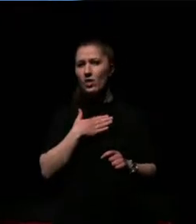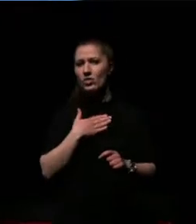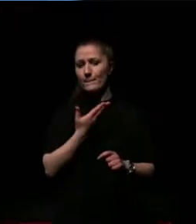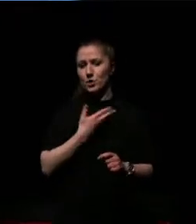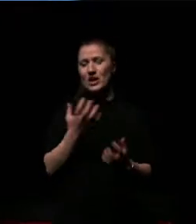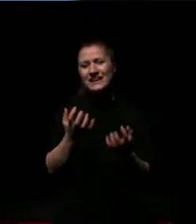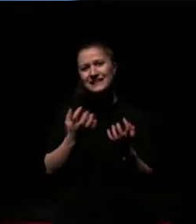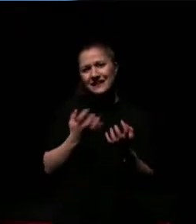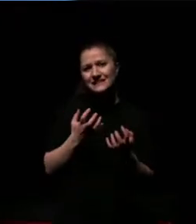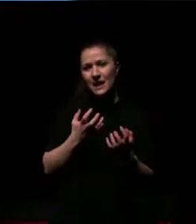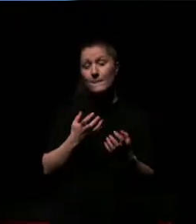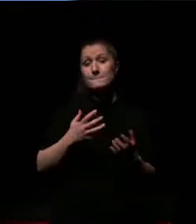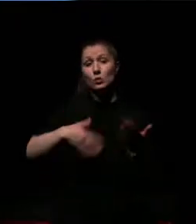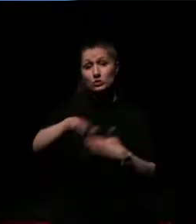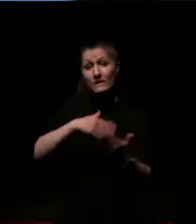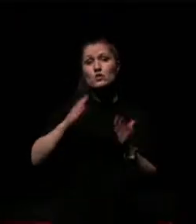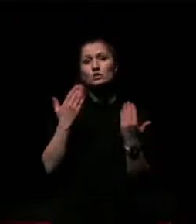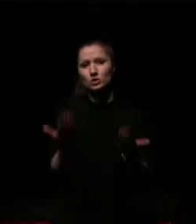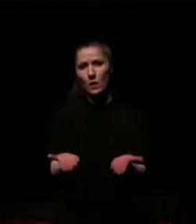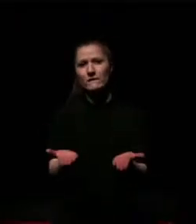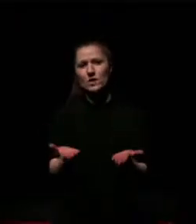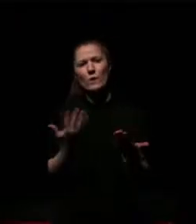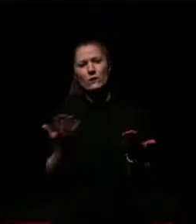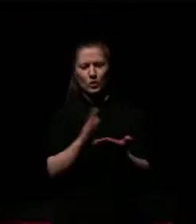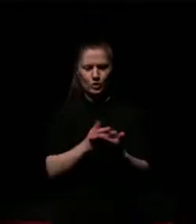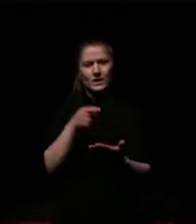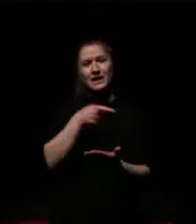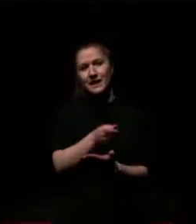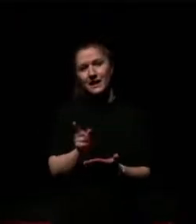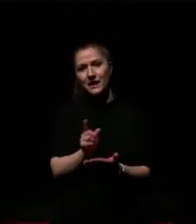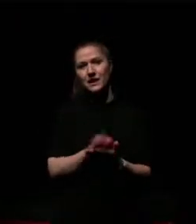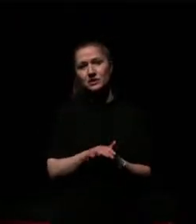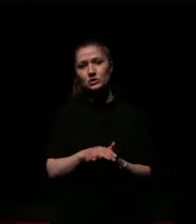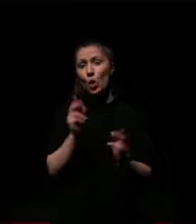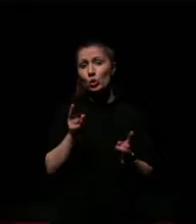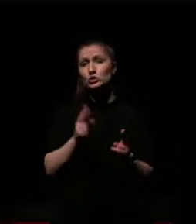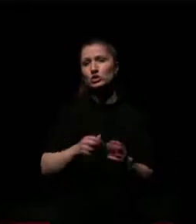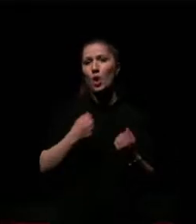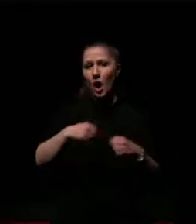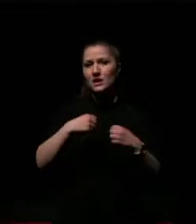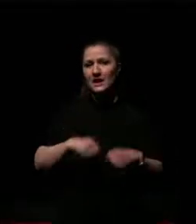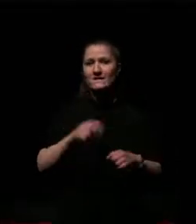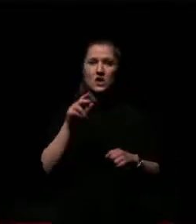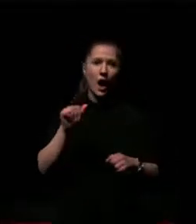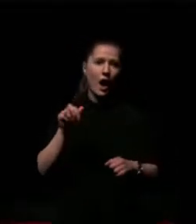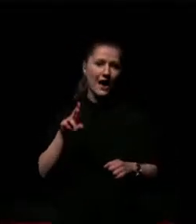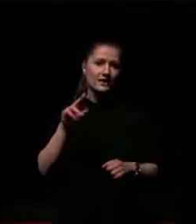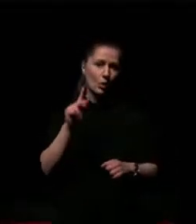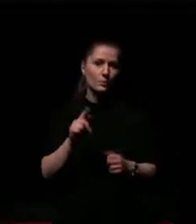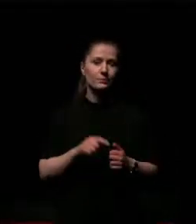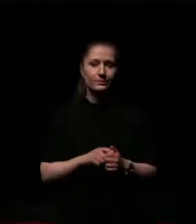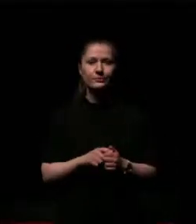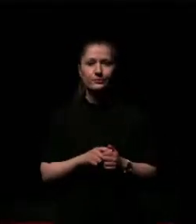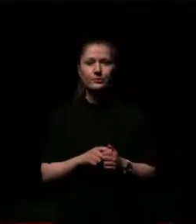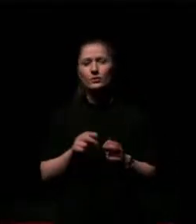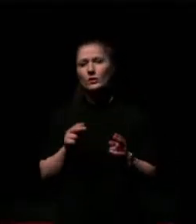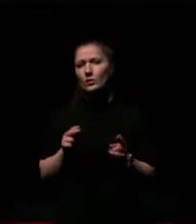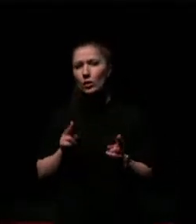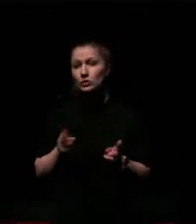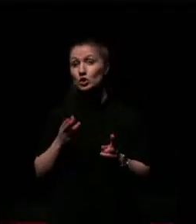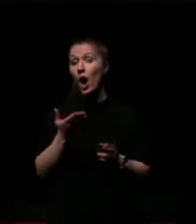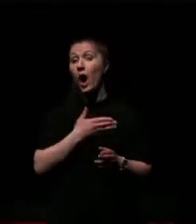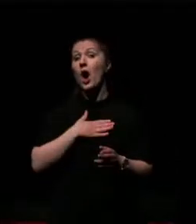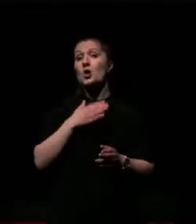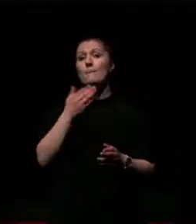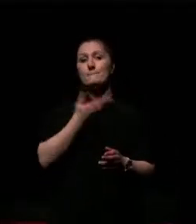interesse for samfunnets lover og tolkningen av disse, og han har også vært aktiv i ARK. Han har derfor opparbeidet seg mye